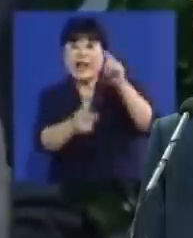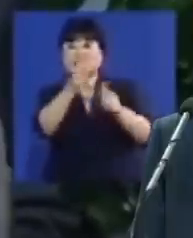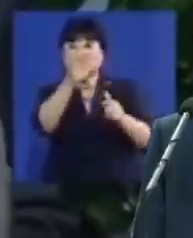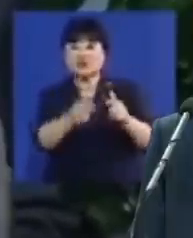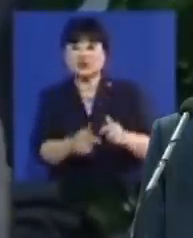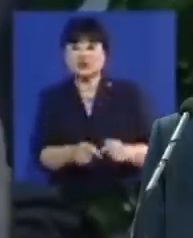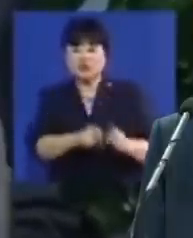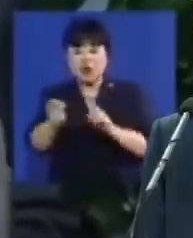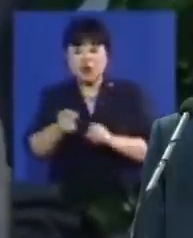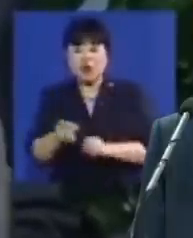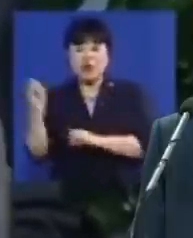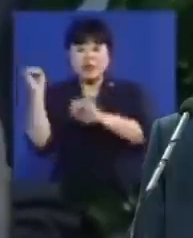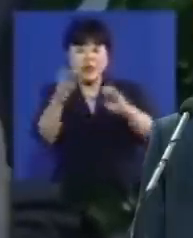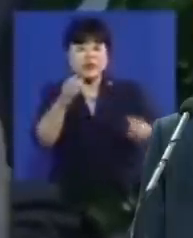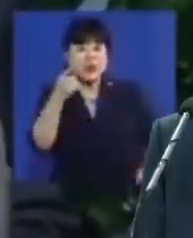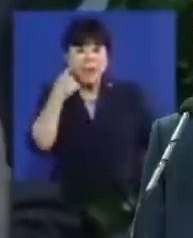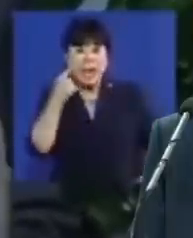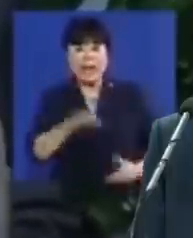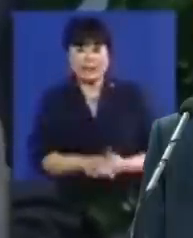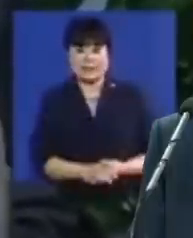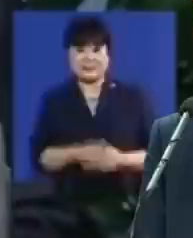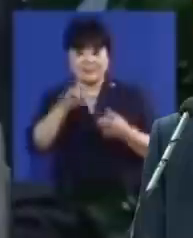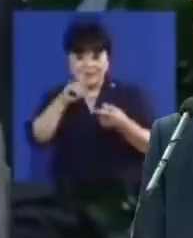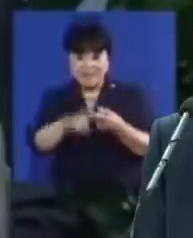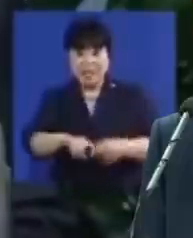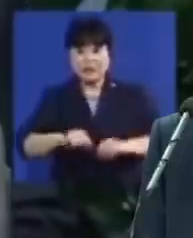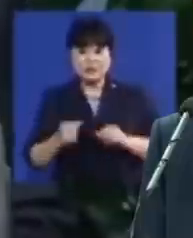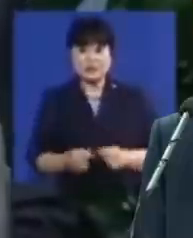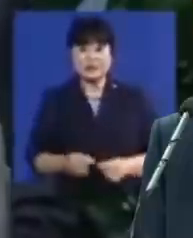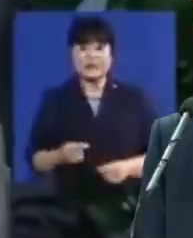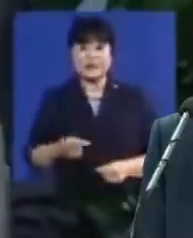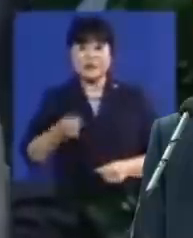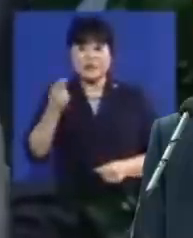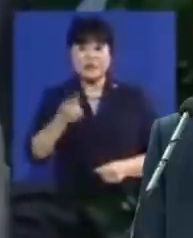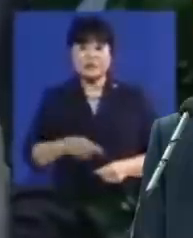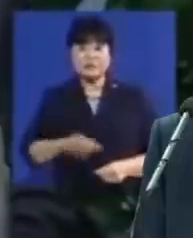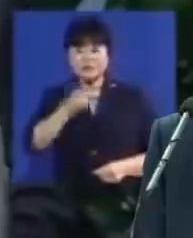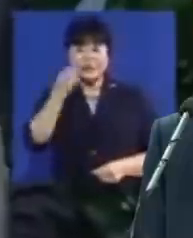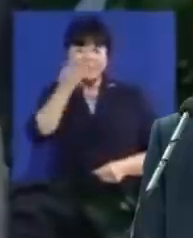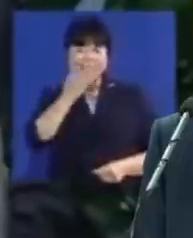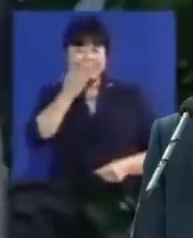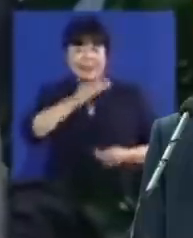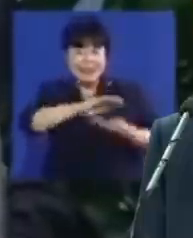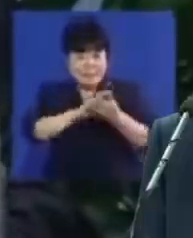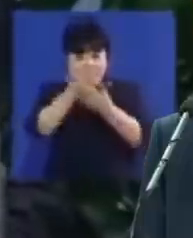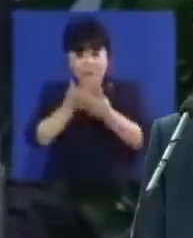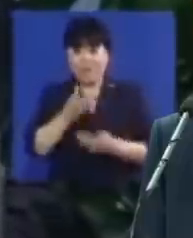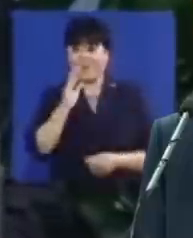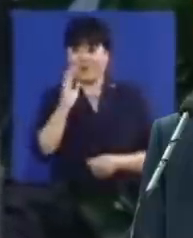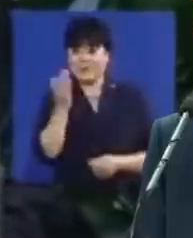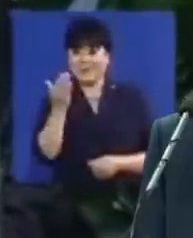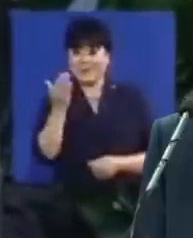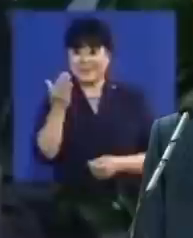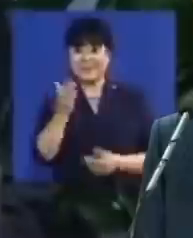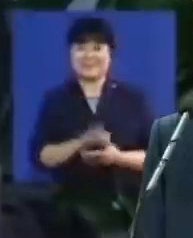연못가에 한 나무를 지시하니라 그 나무가지를 꺾어서 던져넣으니 물이 달아져서 모두 다 배불리 물을 마셨다.